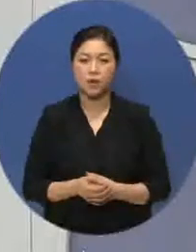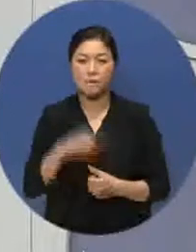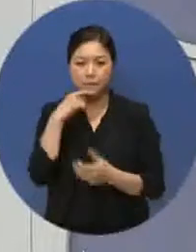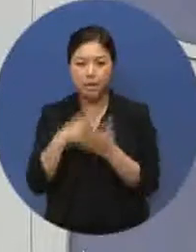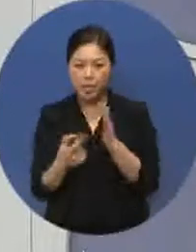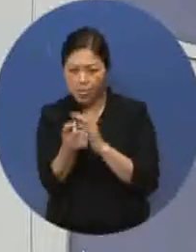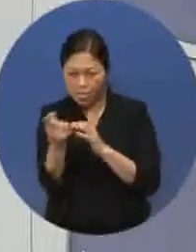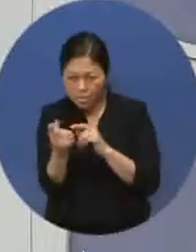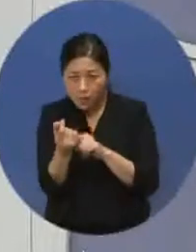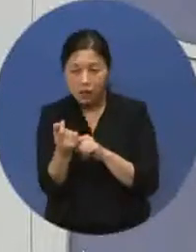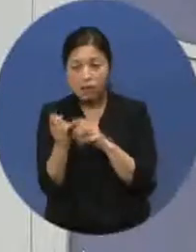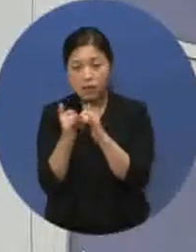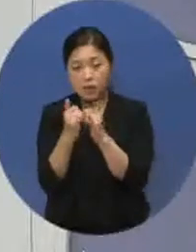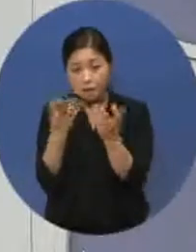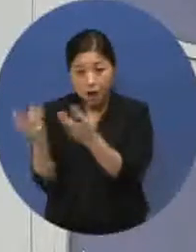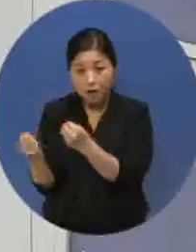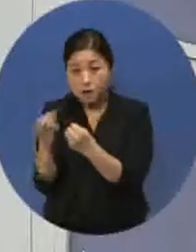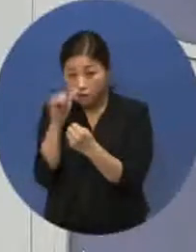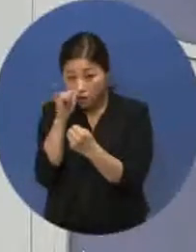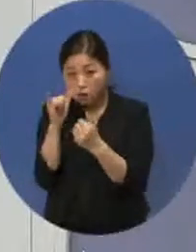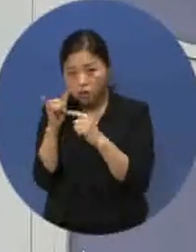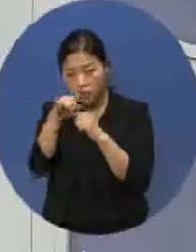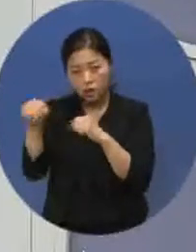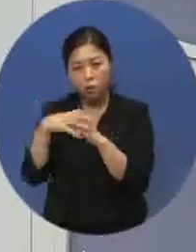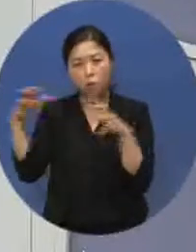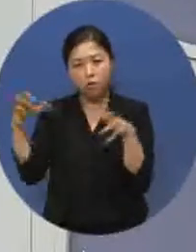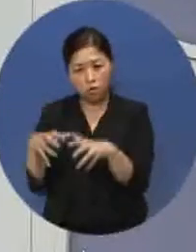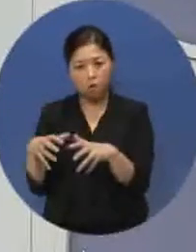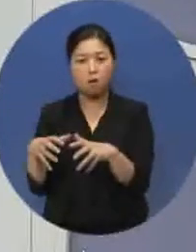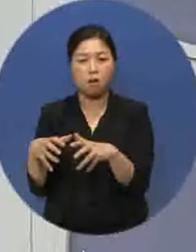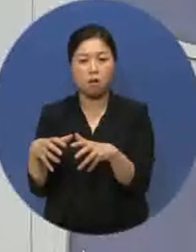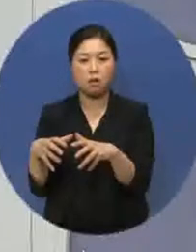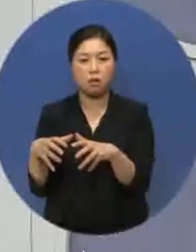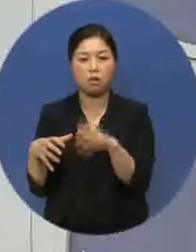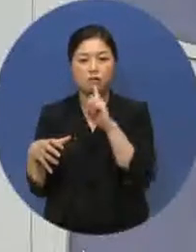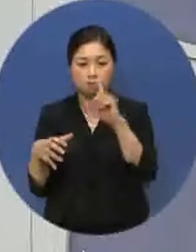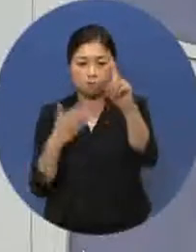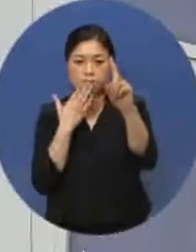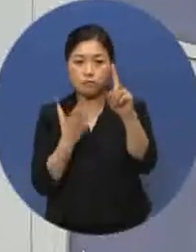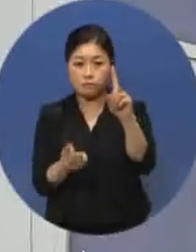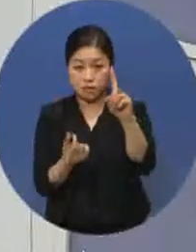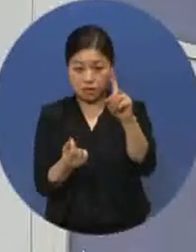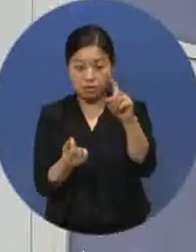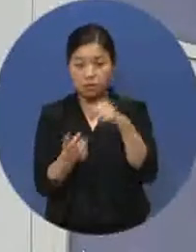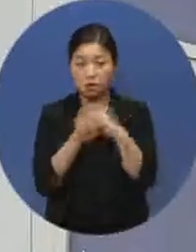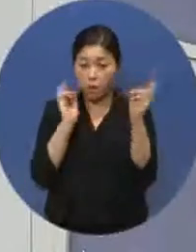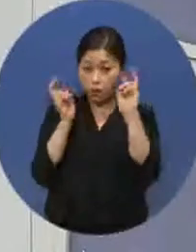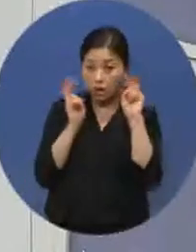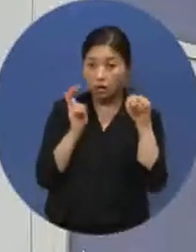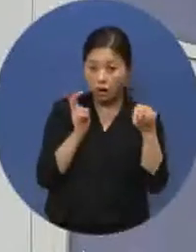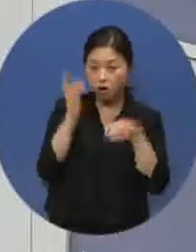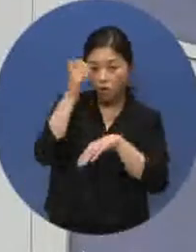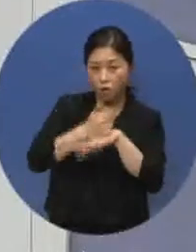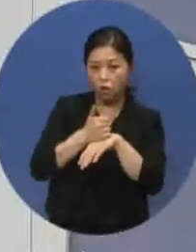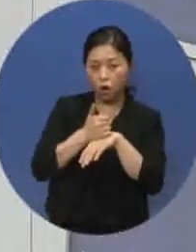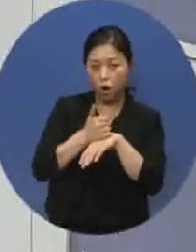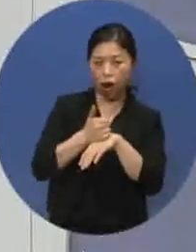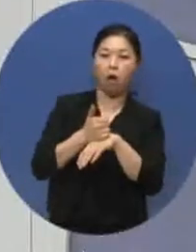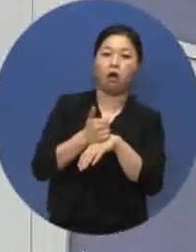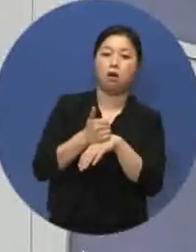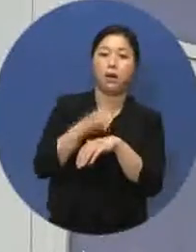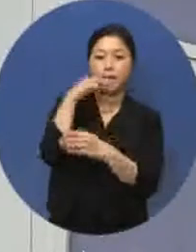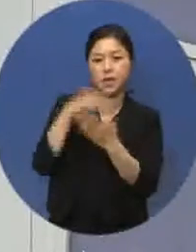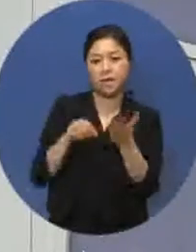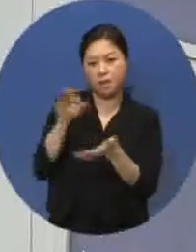피해자들이 많이 나오면 그 사람들이 한꺼번에 모여서 소송을 제기하는 경우 기업이 문을 닫을 수도